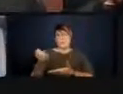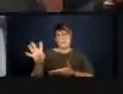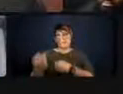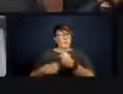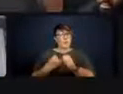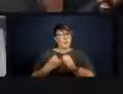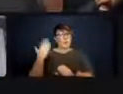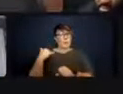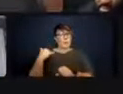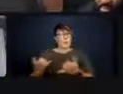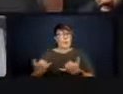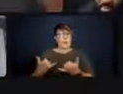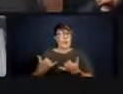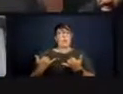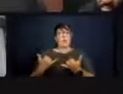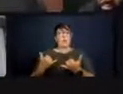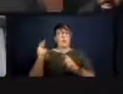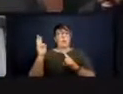Kwa hivyo